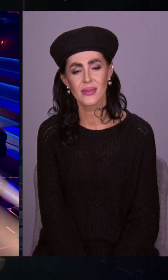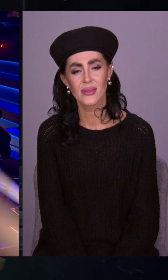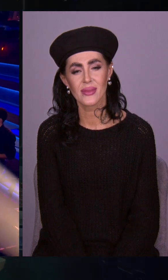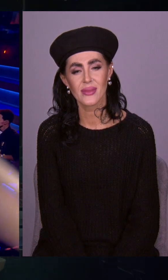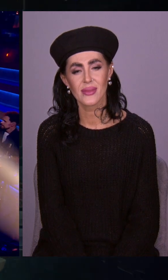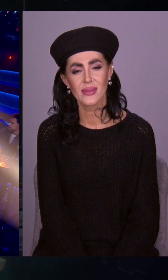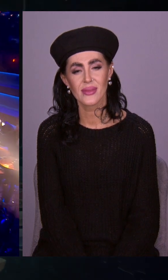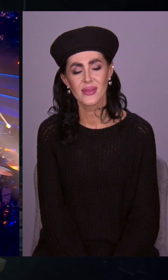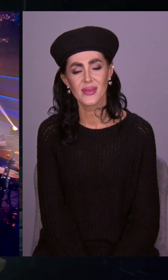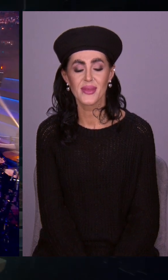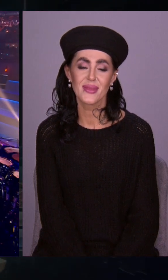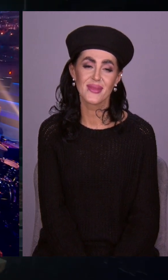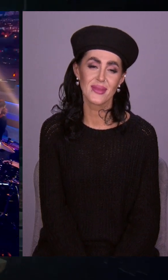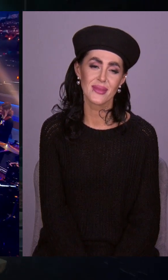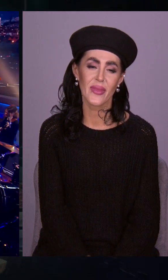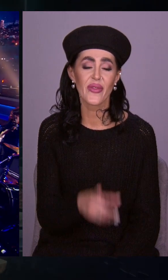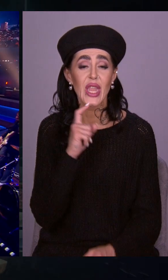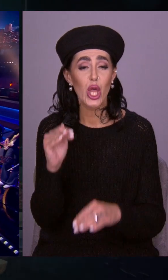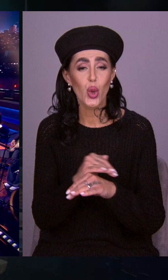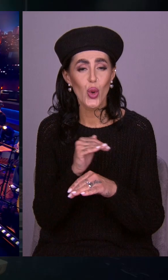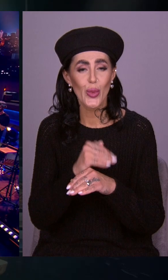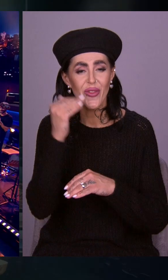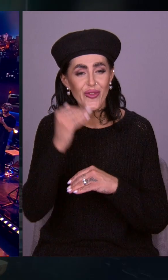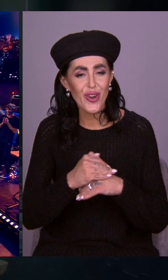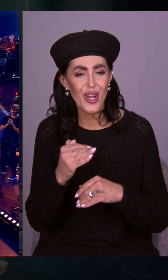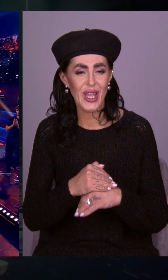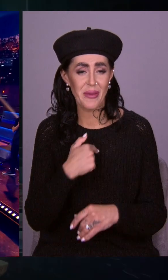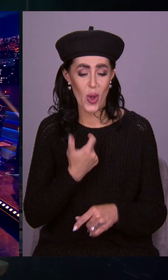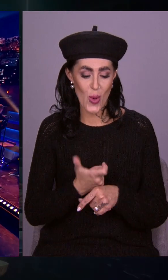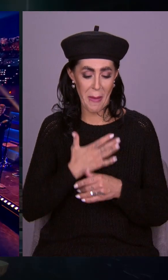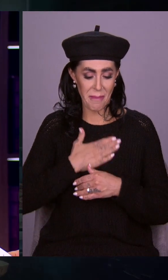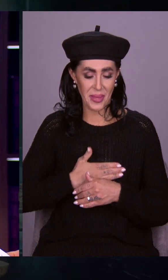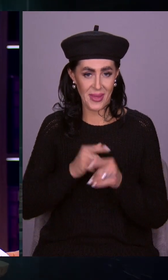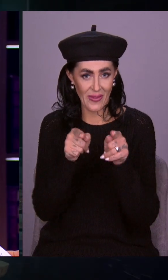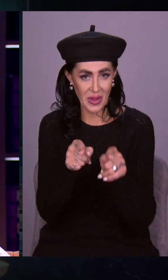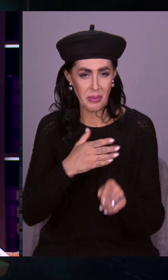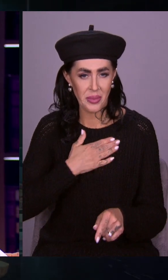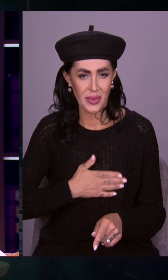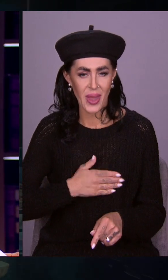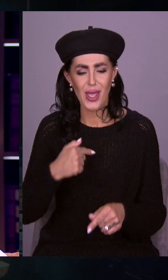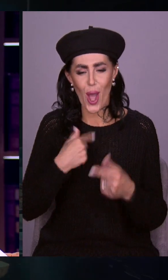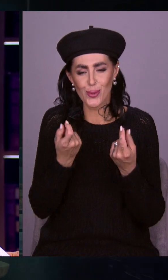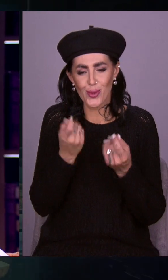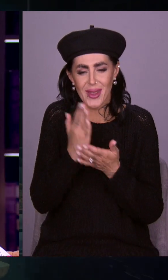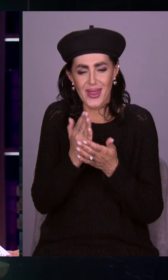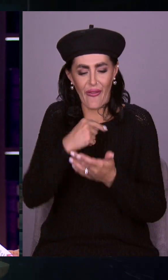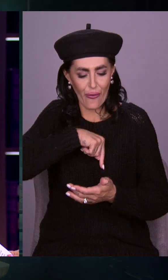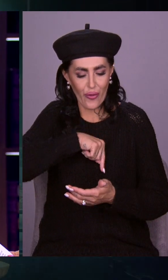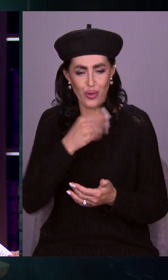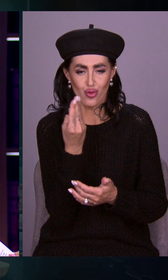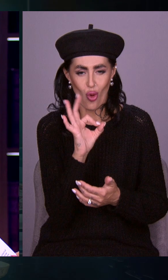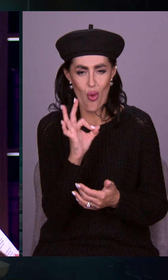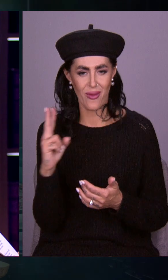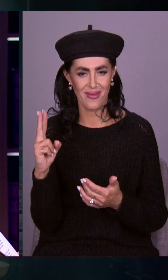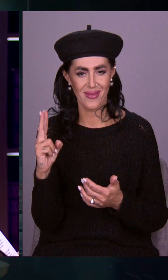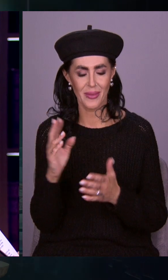Клас! Добрий вечір! Нам дуже приємно, що вам приємно. Я трошечки просто шокована, якщо чесно. Так? Да? Ну так.